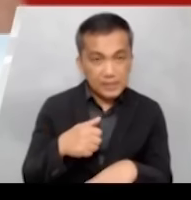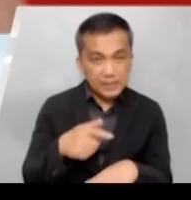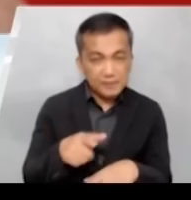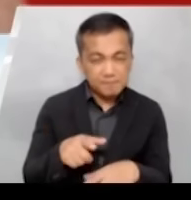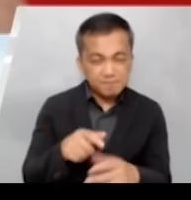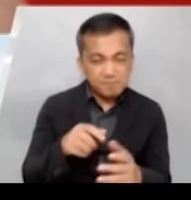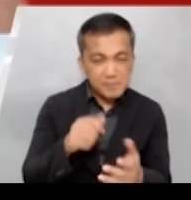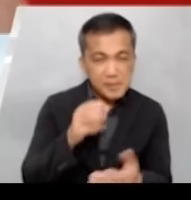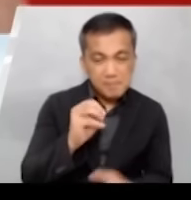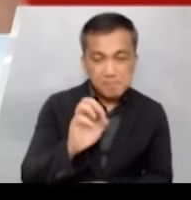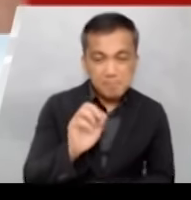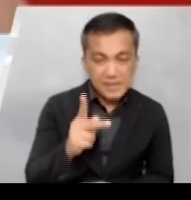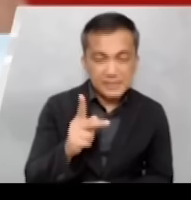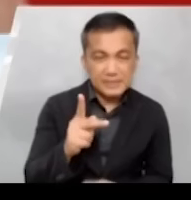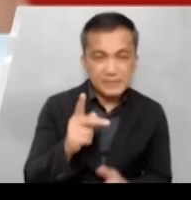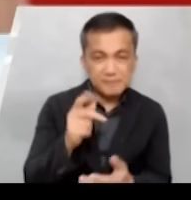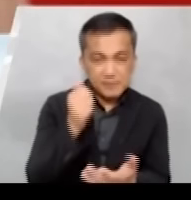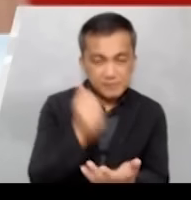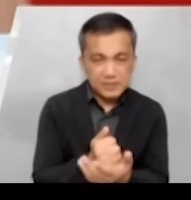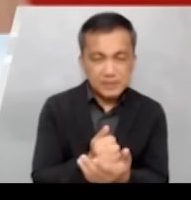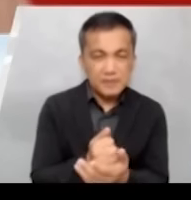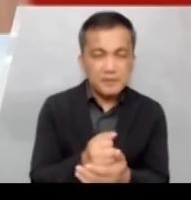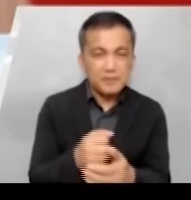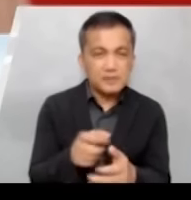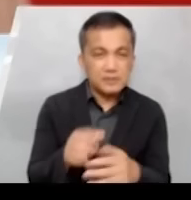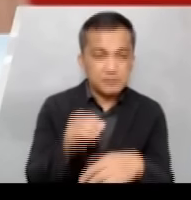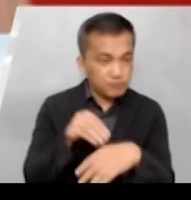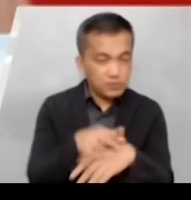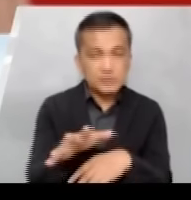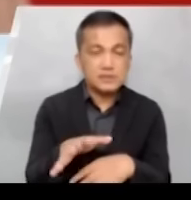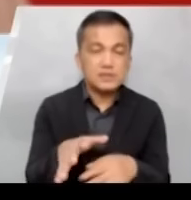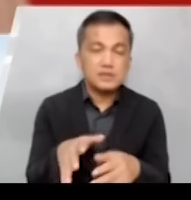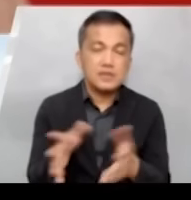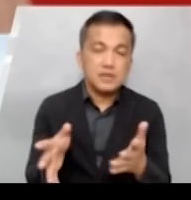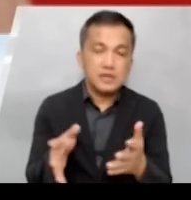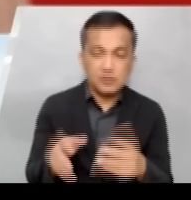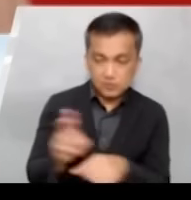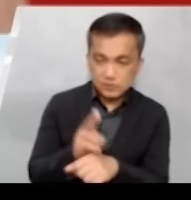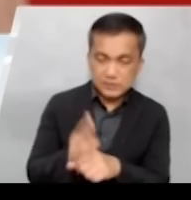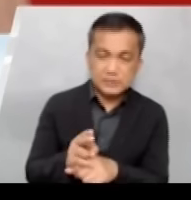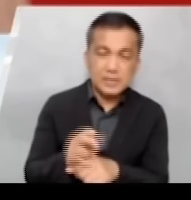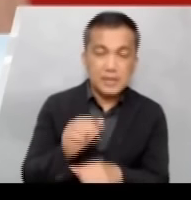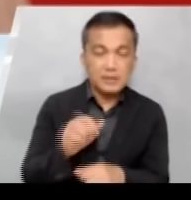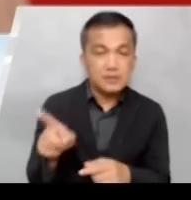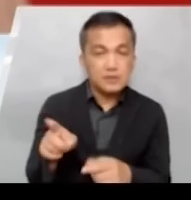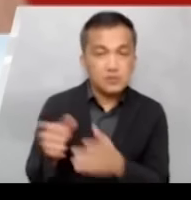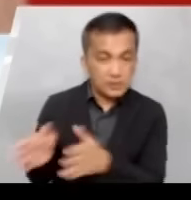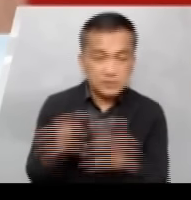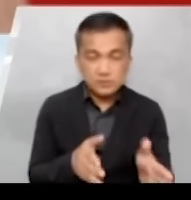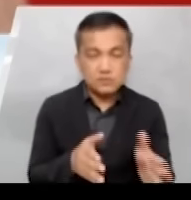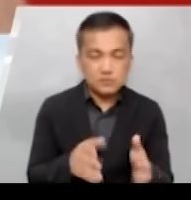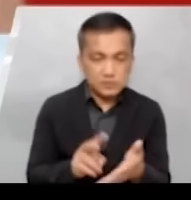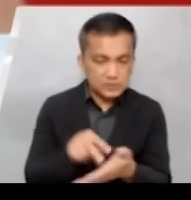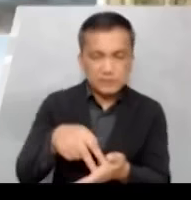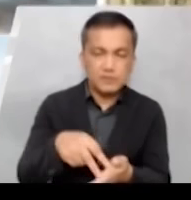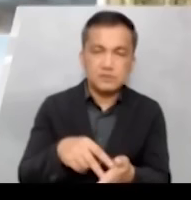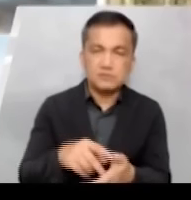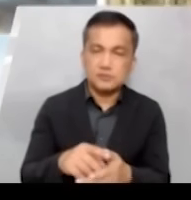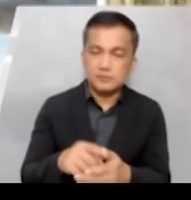use this platform for what I stand for, and yung mga advocacies ko din as a